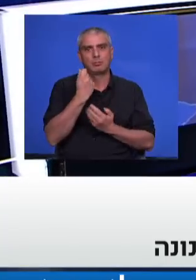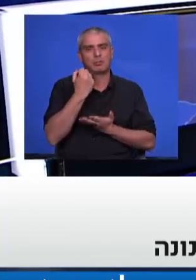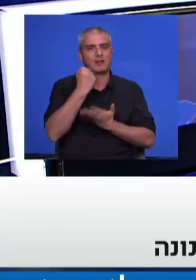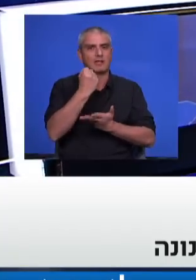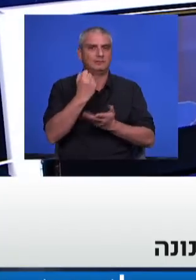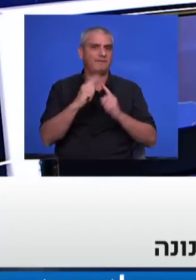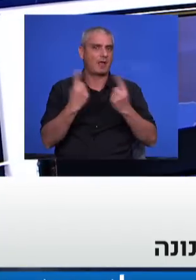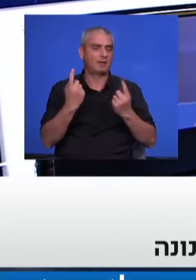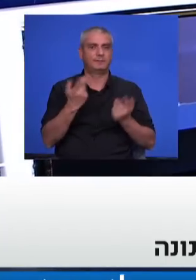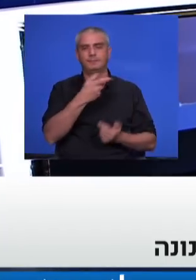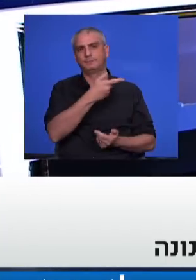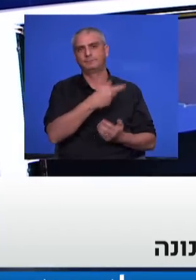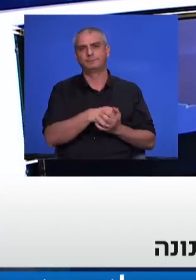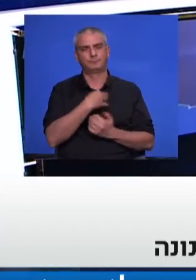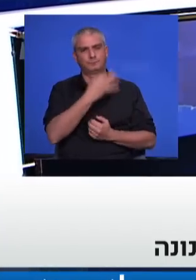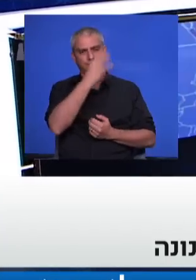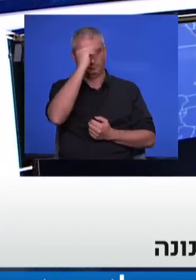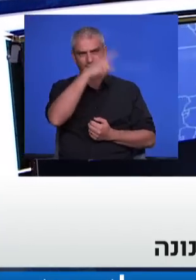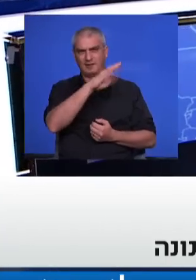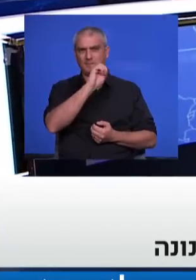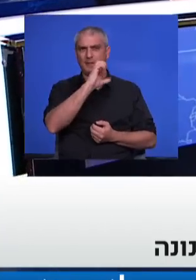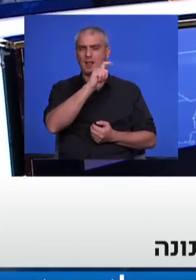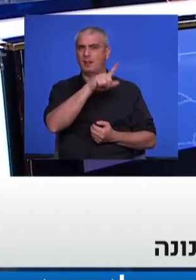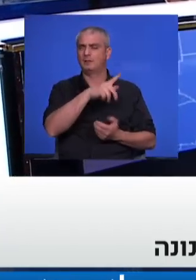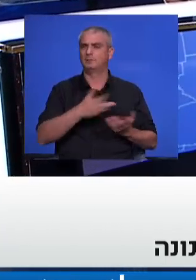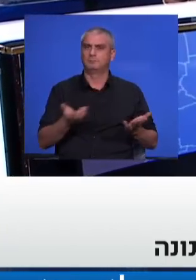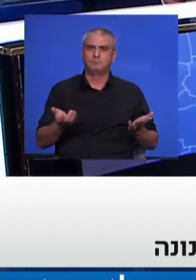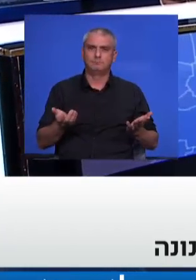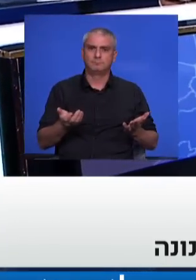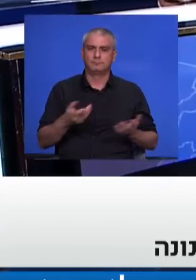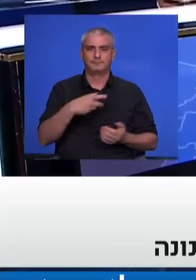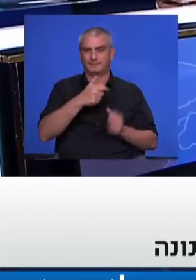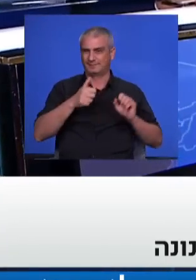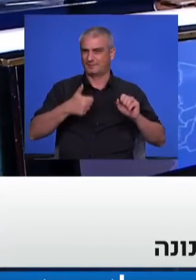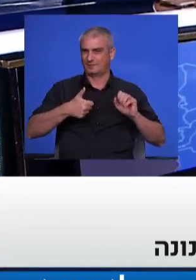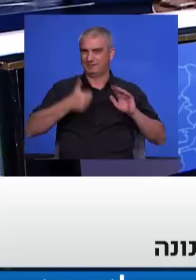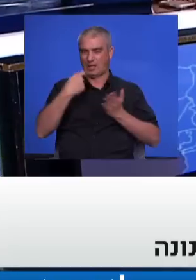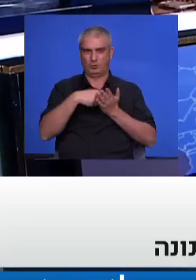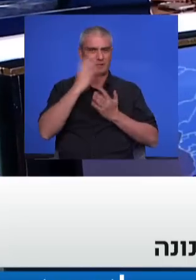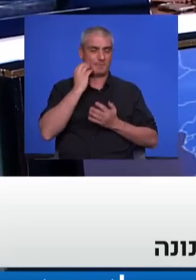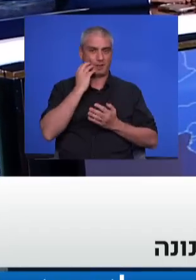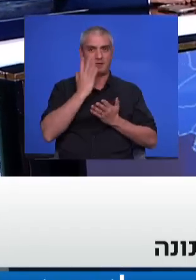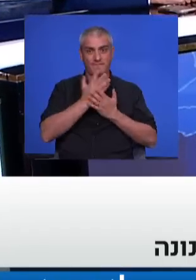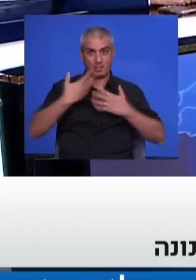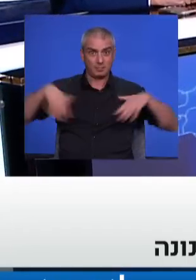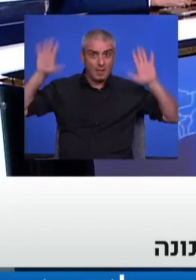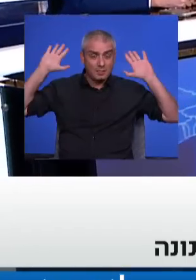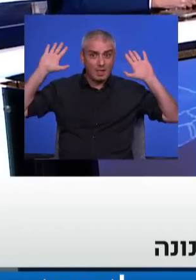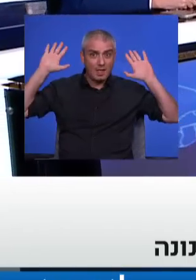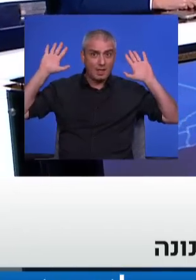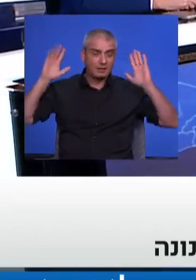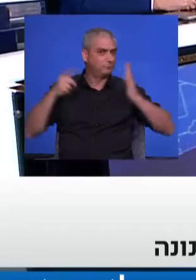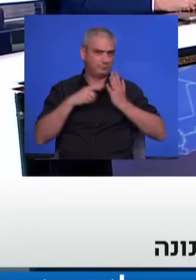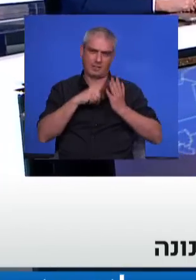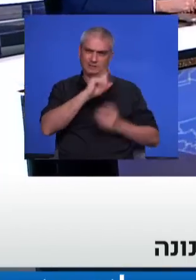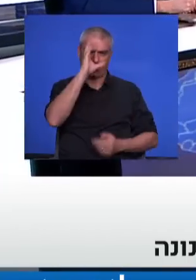אחר. מיכאל, בפן הפוליטי, האם בעצם בצלאל סמוטריץ' התכופף, נכנע? כי זאת לא